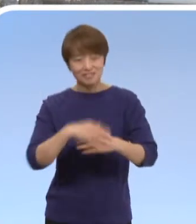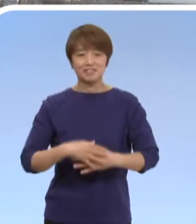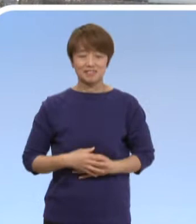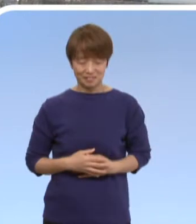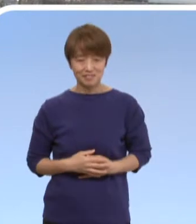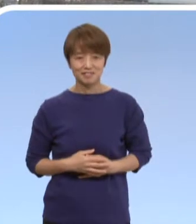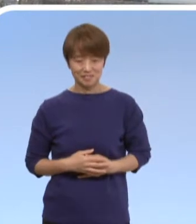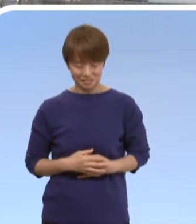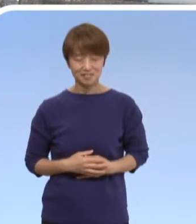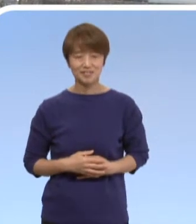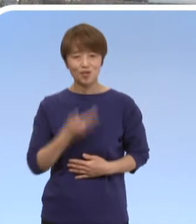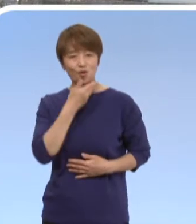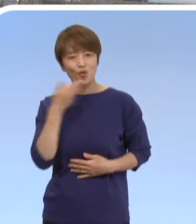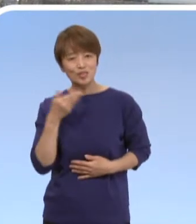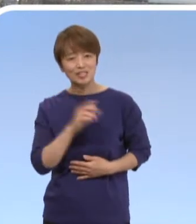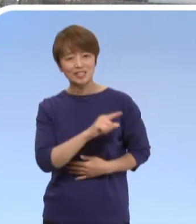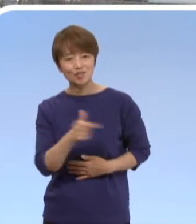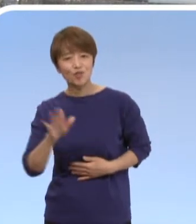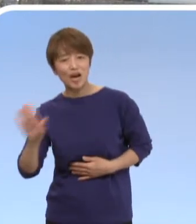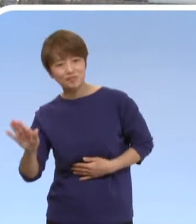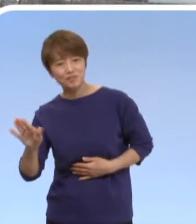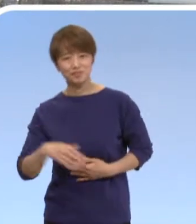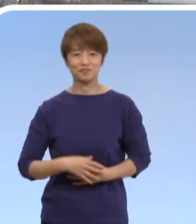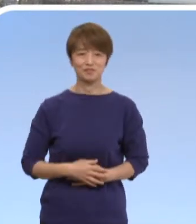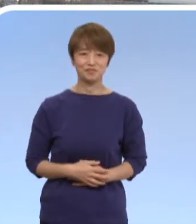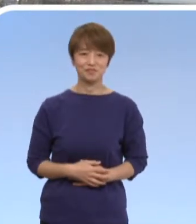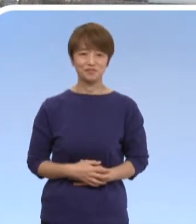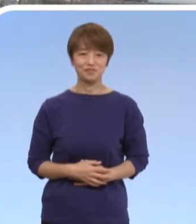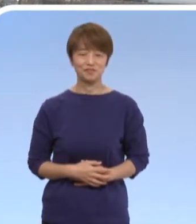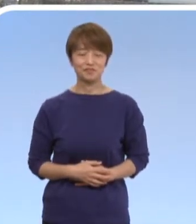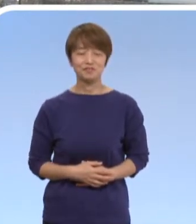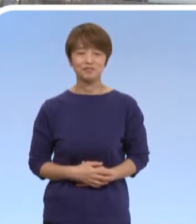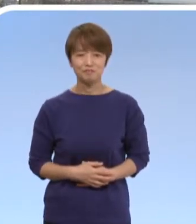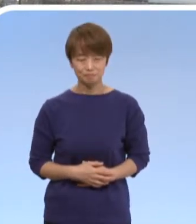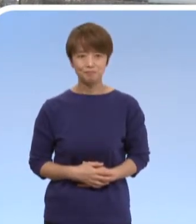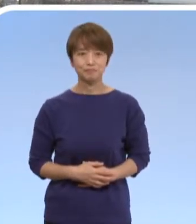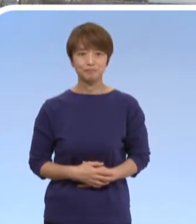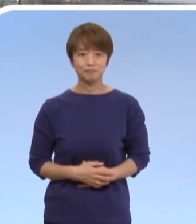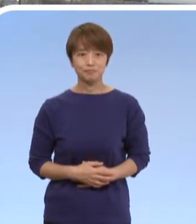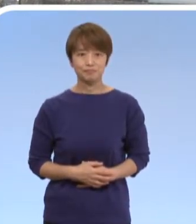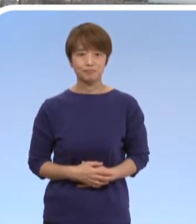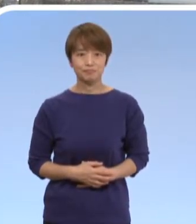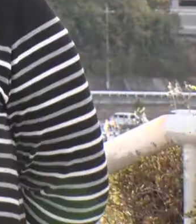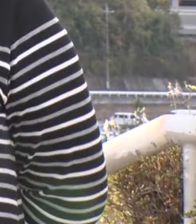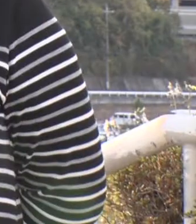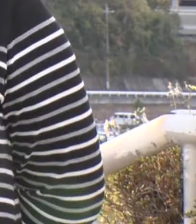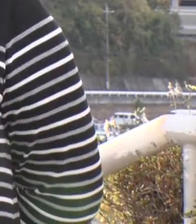ませんか。寒さも忘れるくらいの美味しさがいっぱいです。